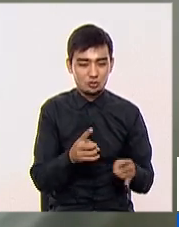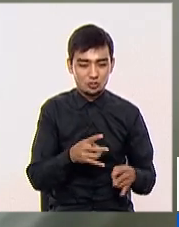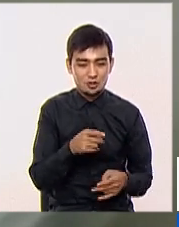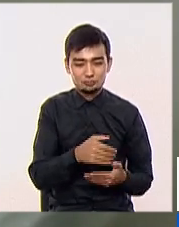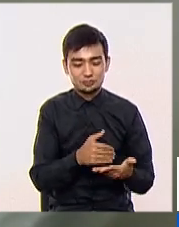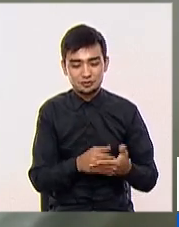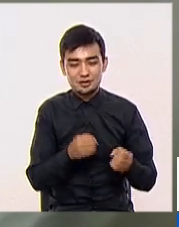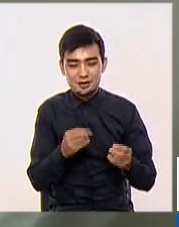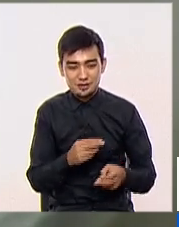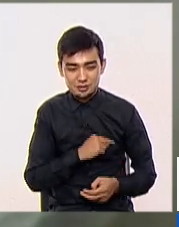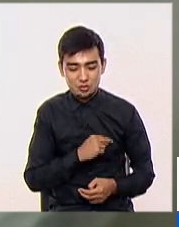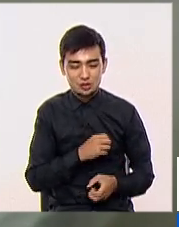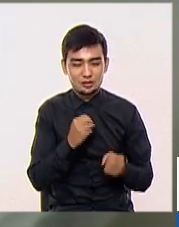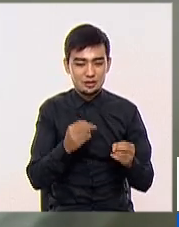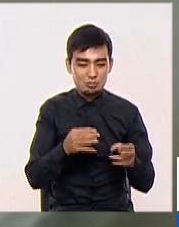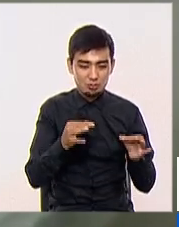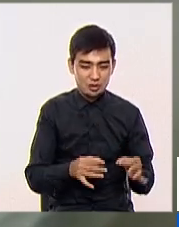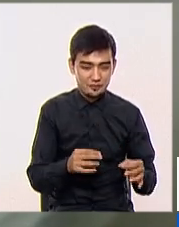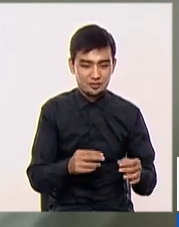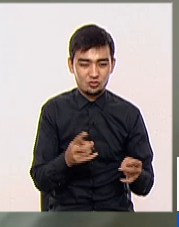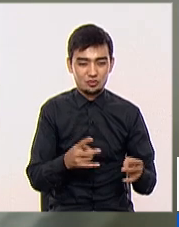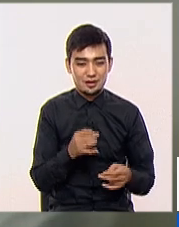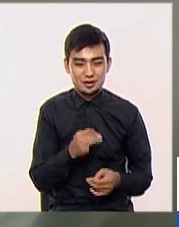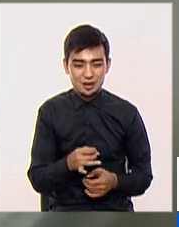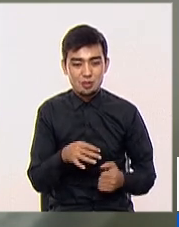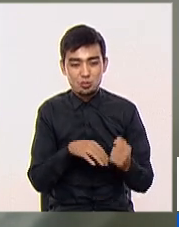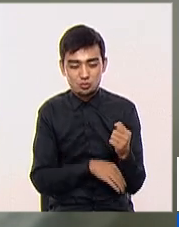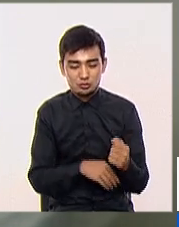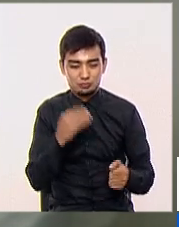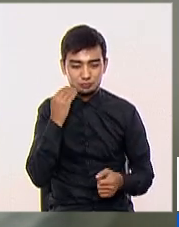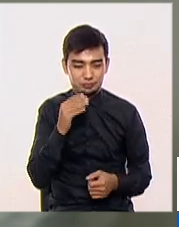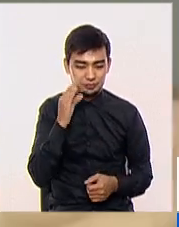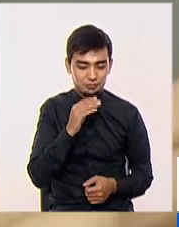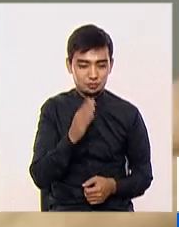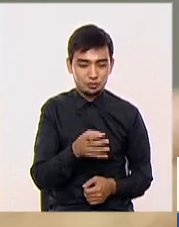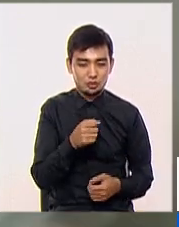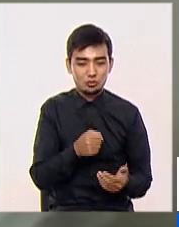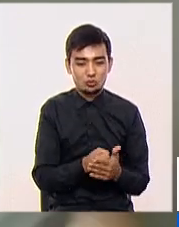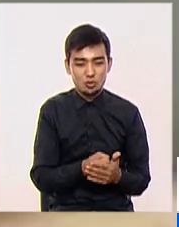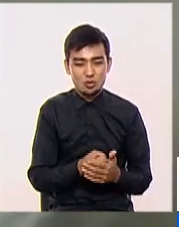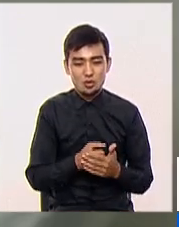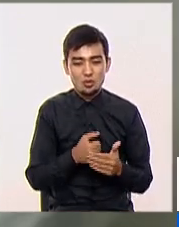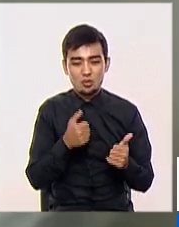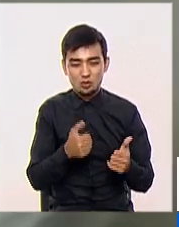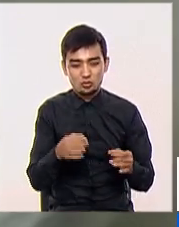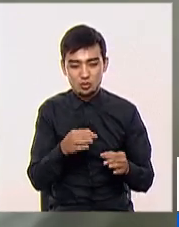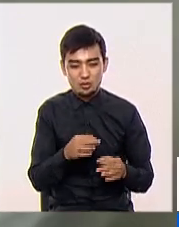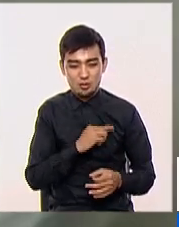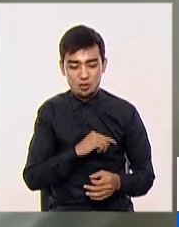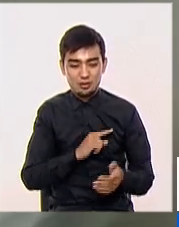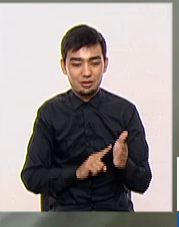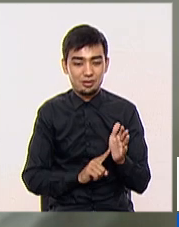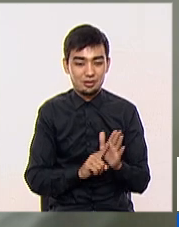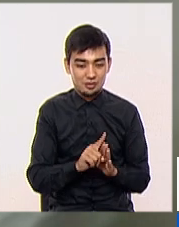действий. И если дать несколько лет, то фонд доведет это, я так предположить, до хорошей налаженной работы,